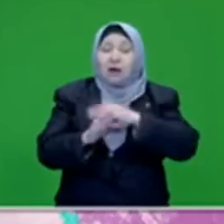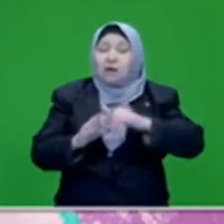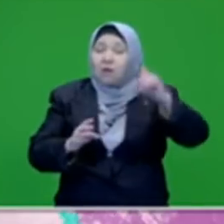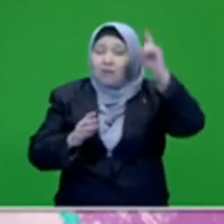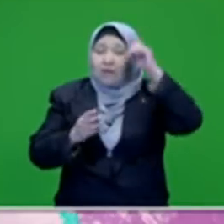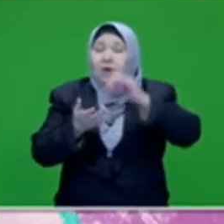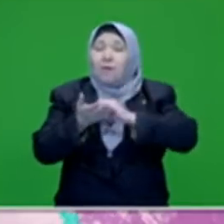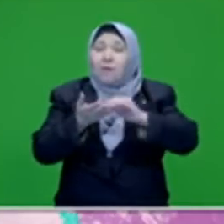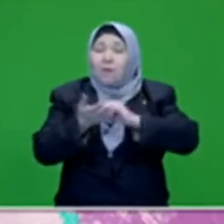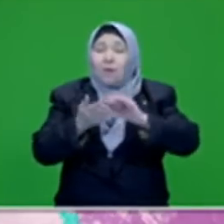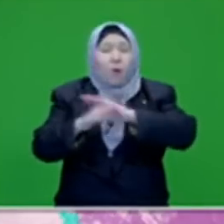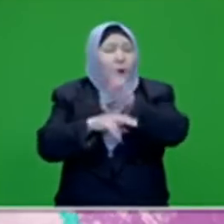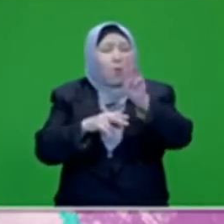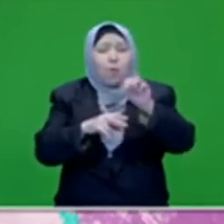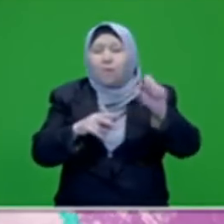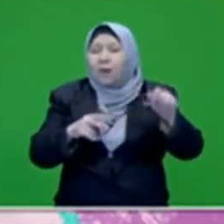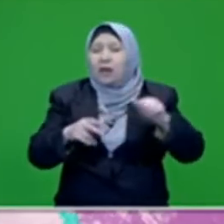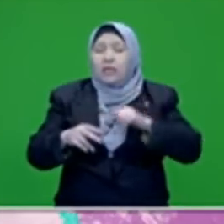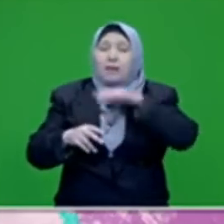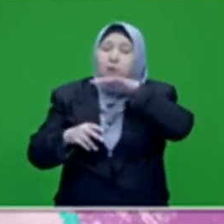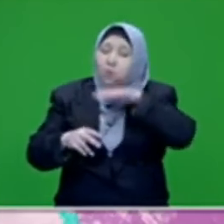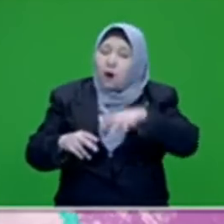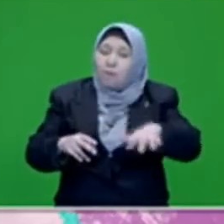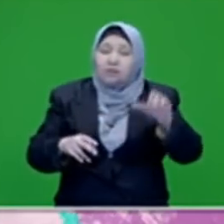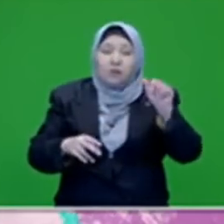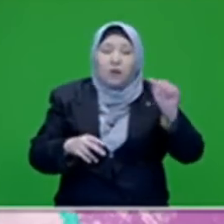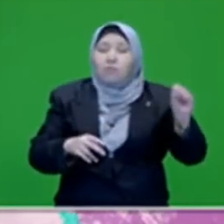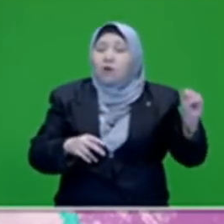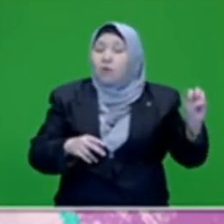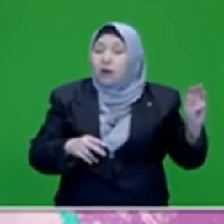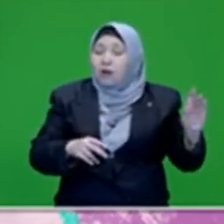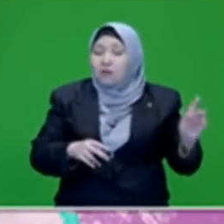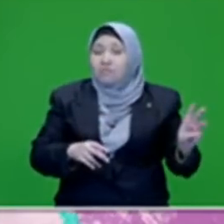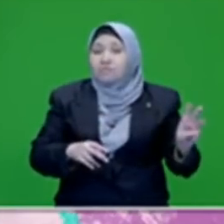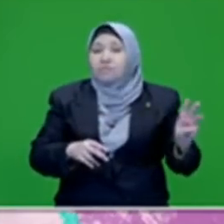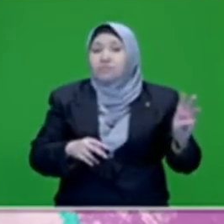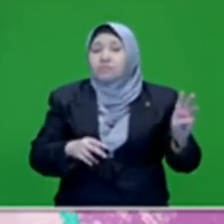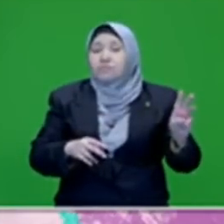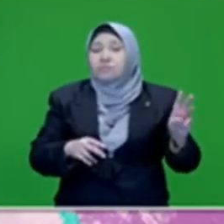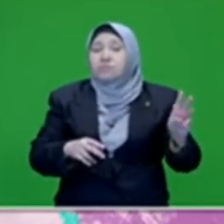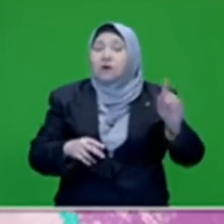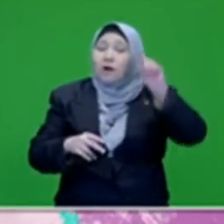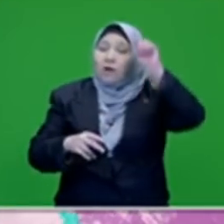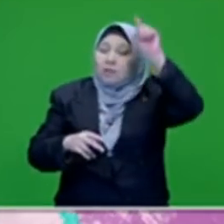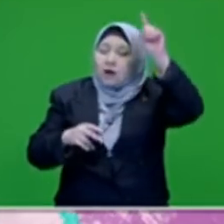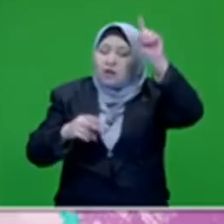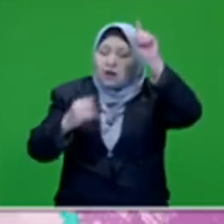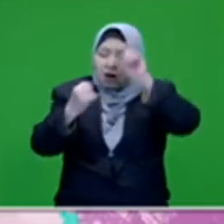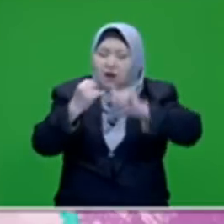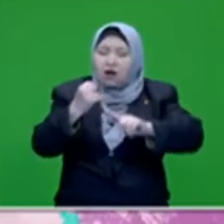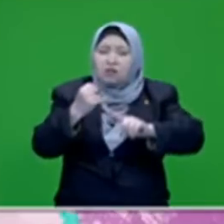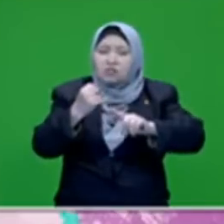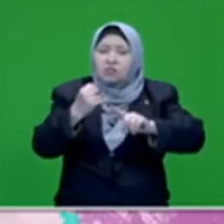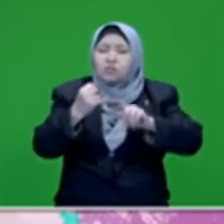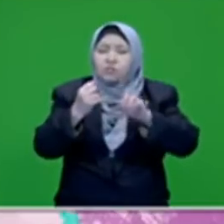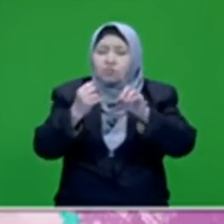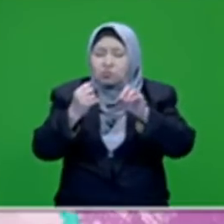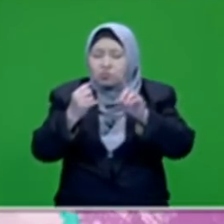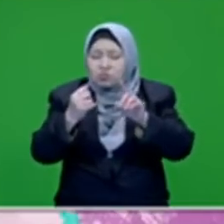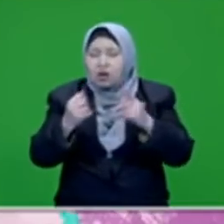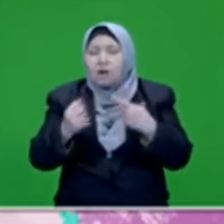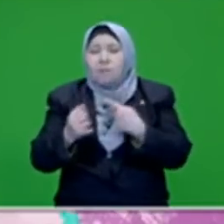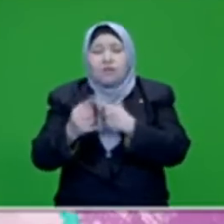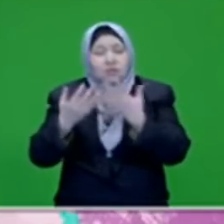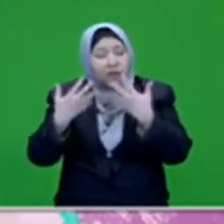dosa umat Nabi Muhammad sallallahu alaihi wasallam. Ya Allah ya Rahman ya Rahim. Di penghujung program setelah kami membaca Al-Quran